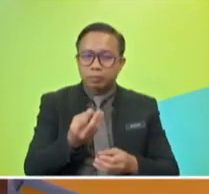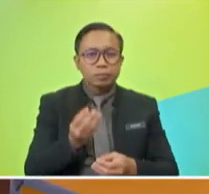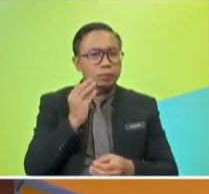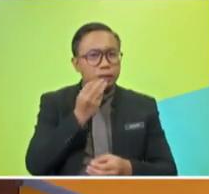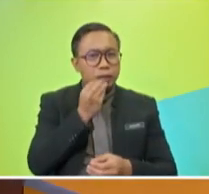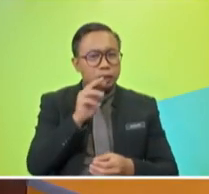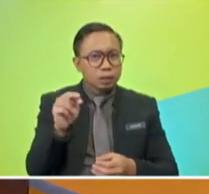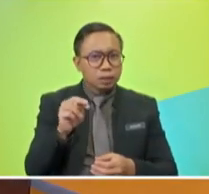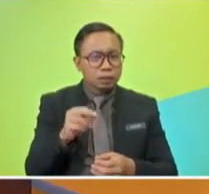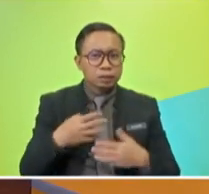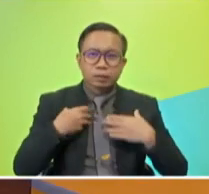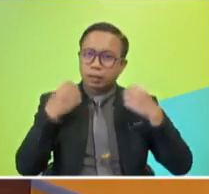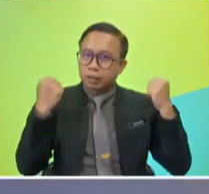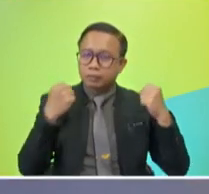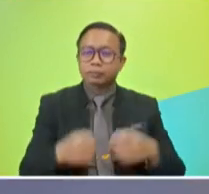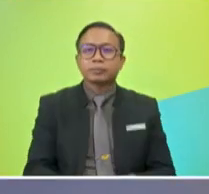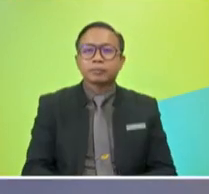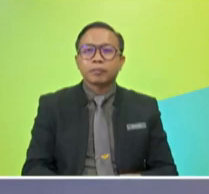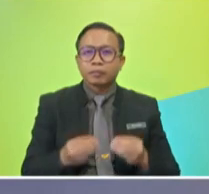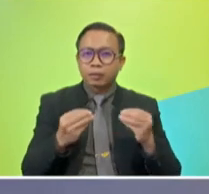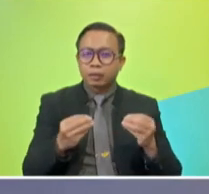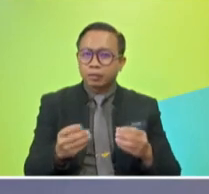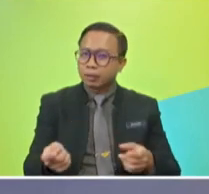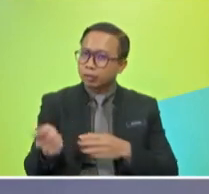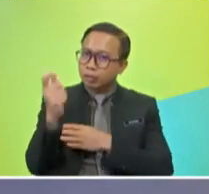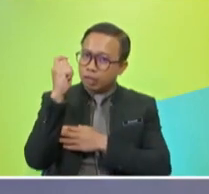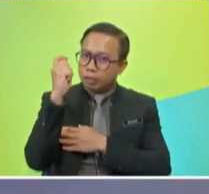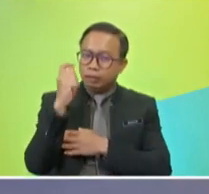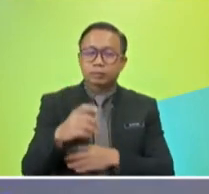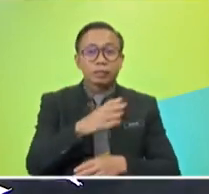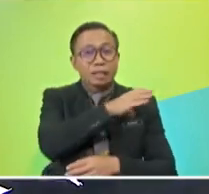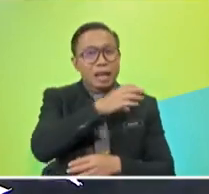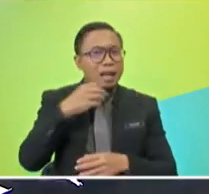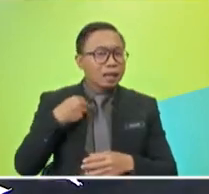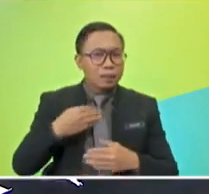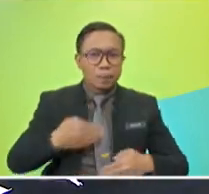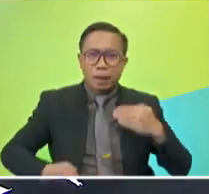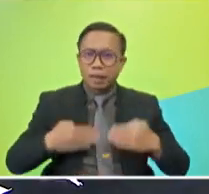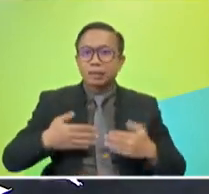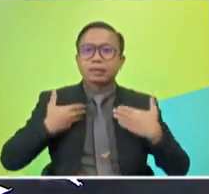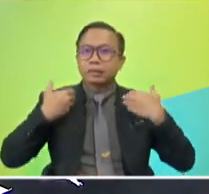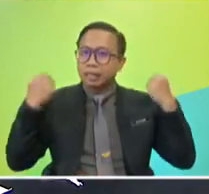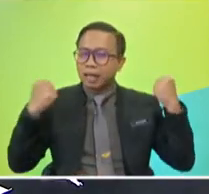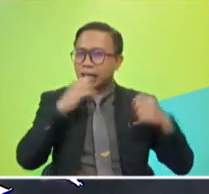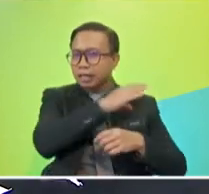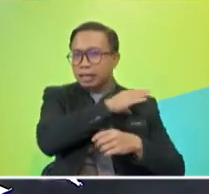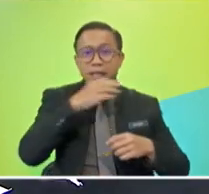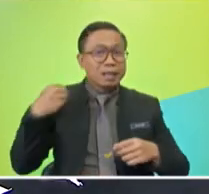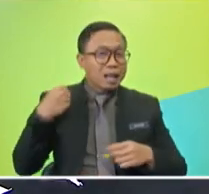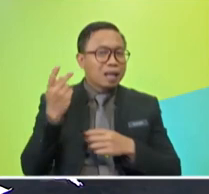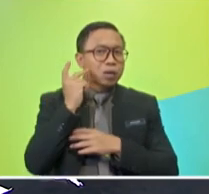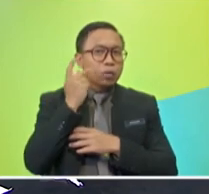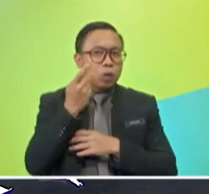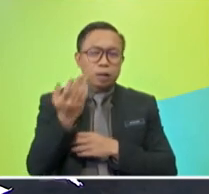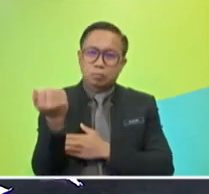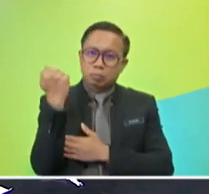kepentingannya untuk apa memberikan tenaga dan juga badan menjadi sehat dan kuat iya